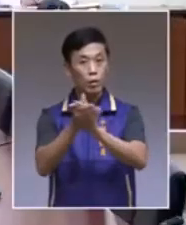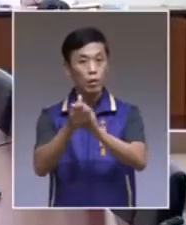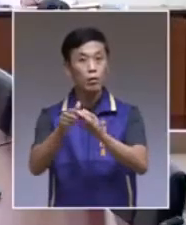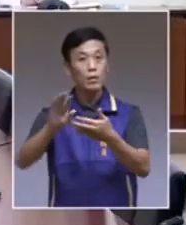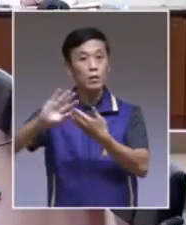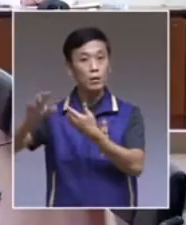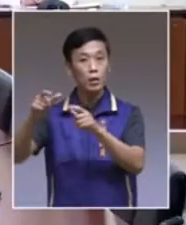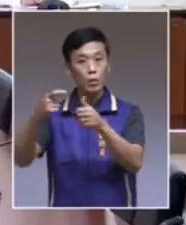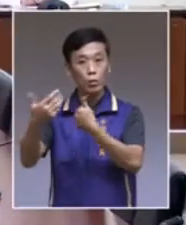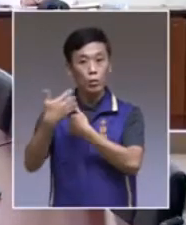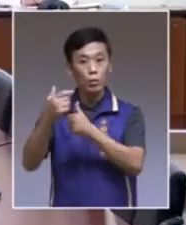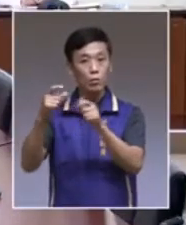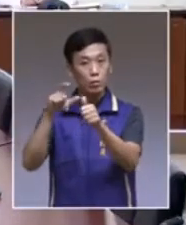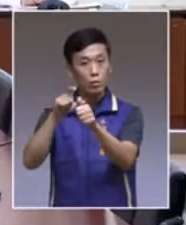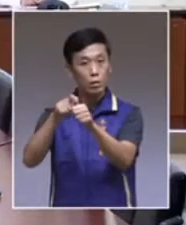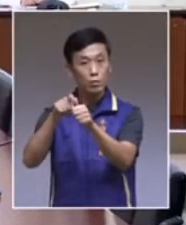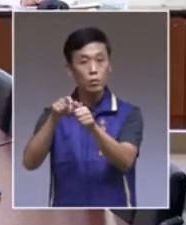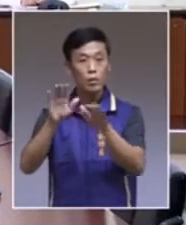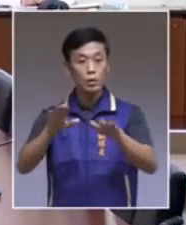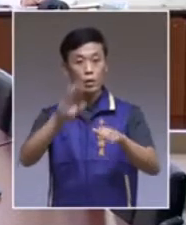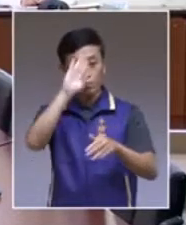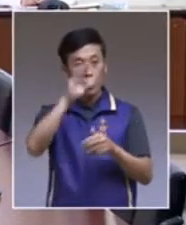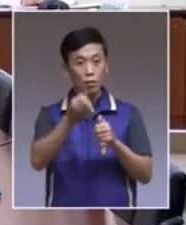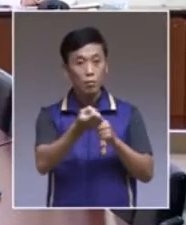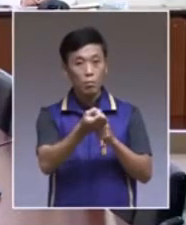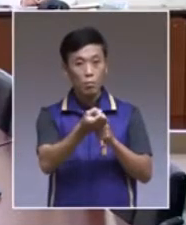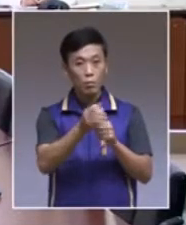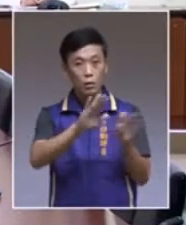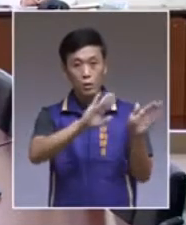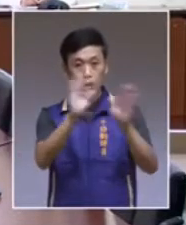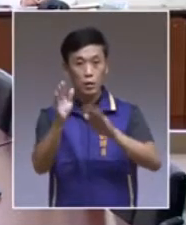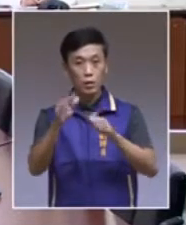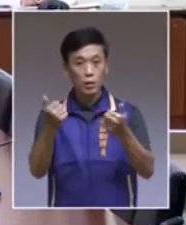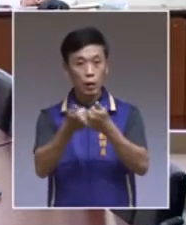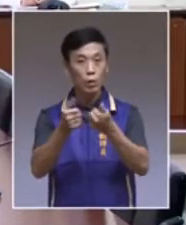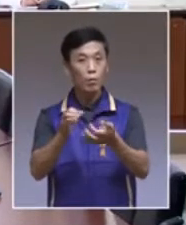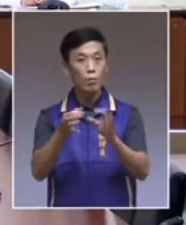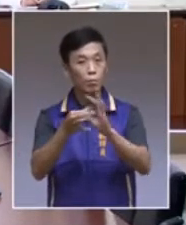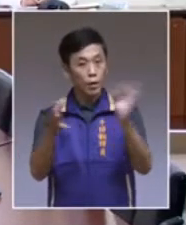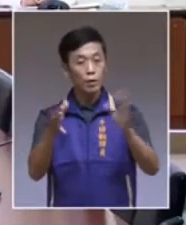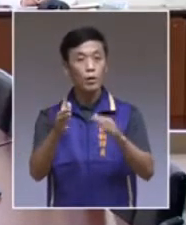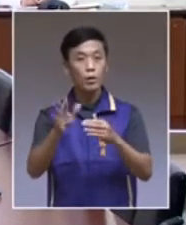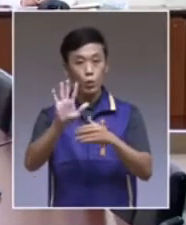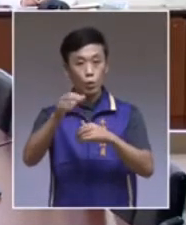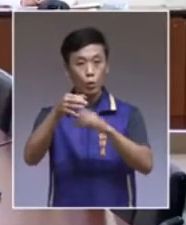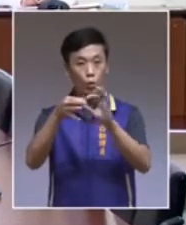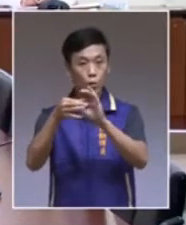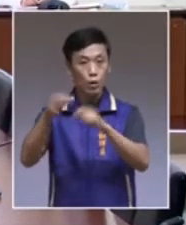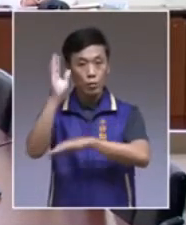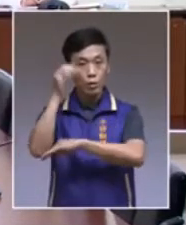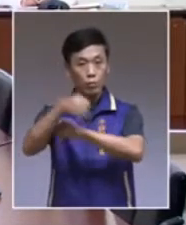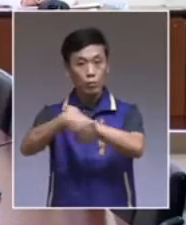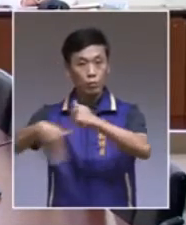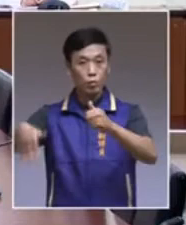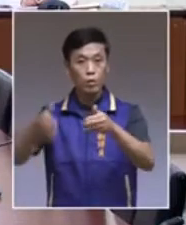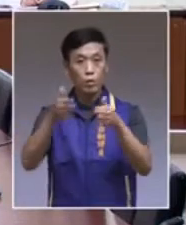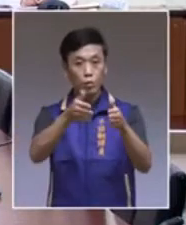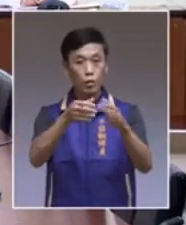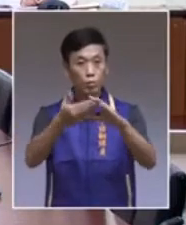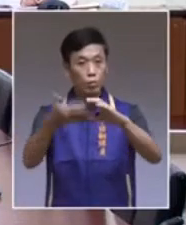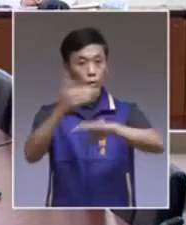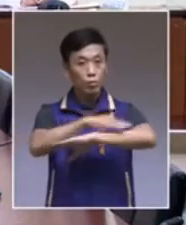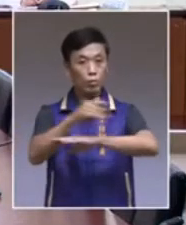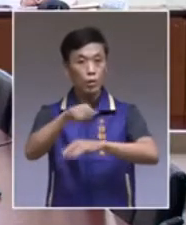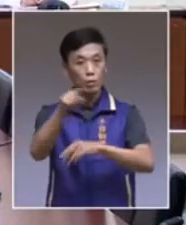关的题目因为跟今天的疫情会议无关，那相关的局处会一一的跟各位媒体朋友进行回